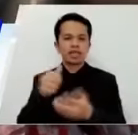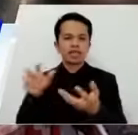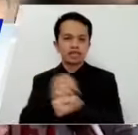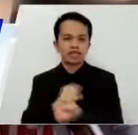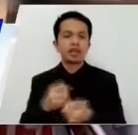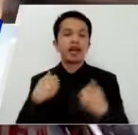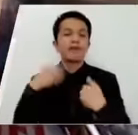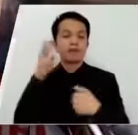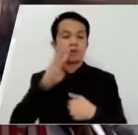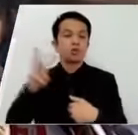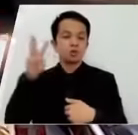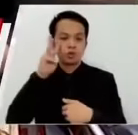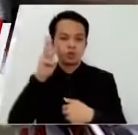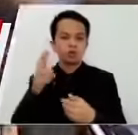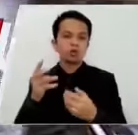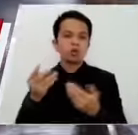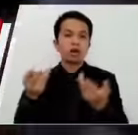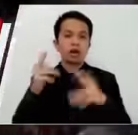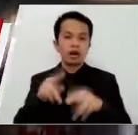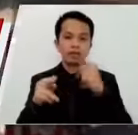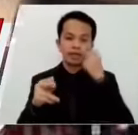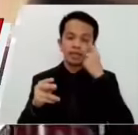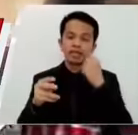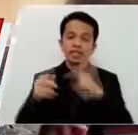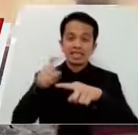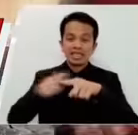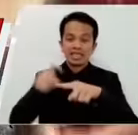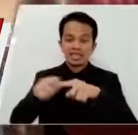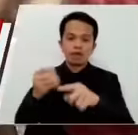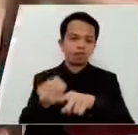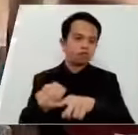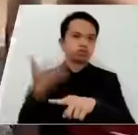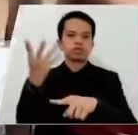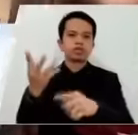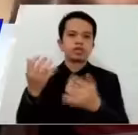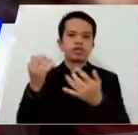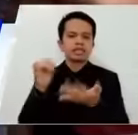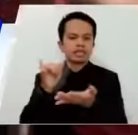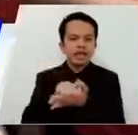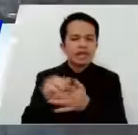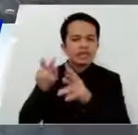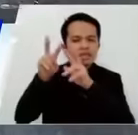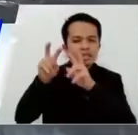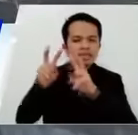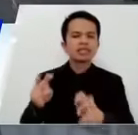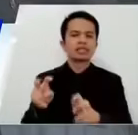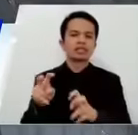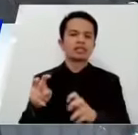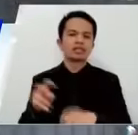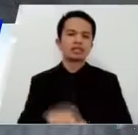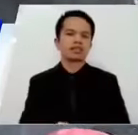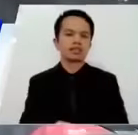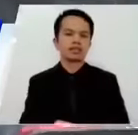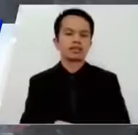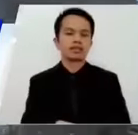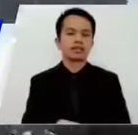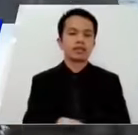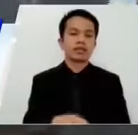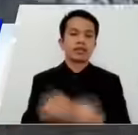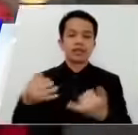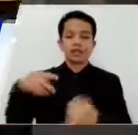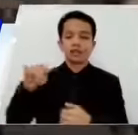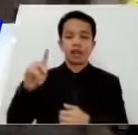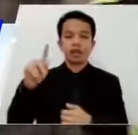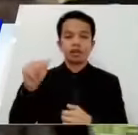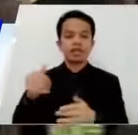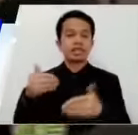na nag-spark yung linya ng kuryente. So yun yung titignan ng imbestigador natin. Ang Parola Compound ay malapit lang sa